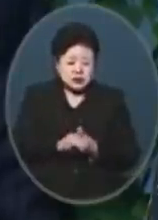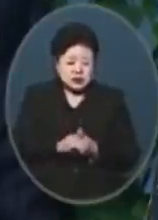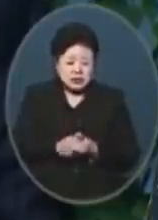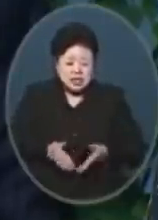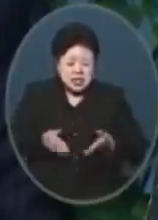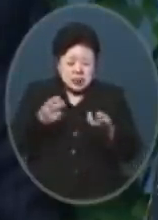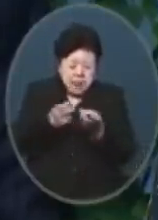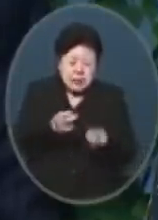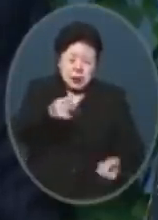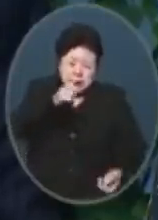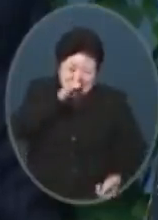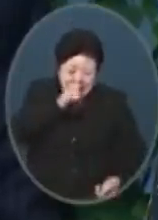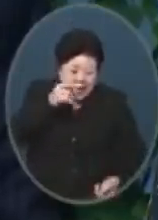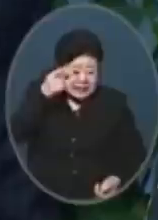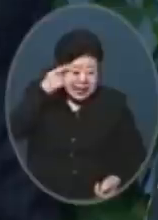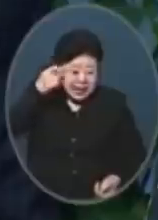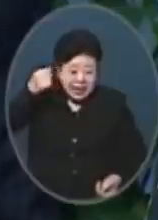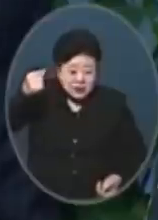생각하고